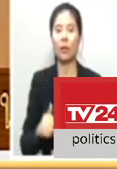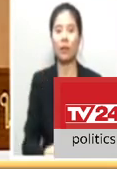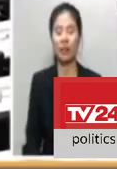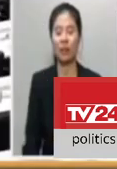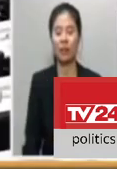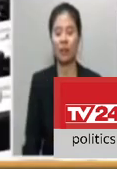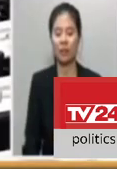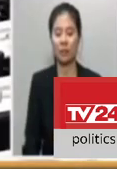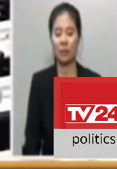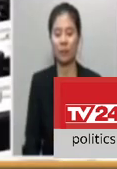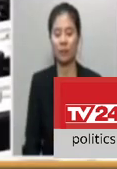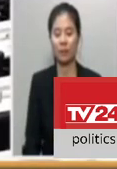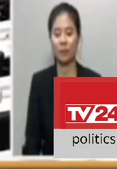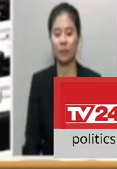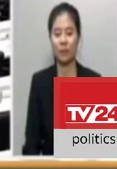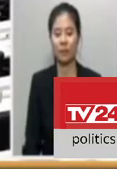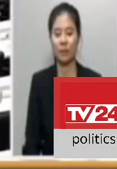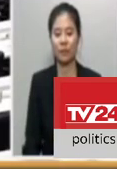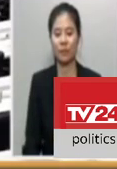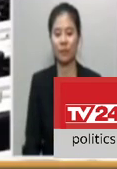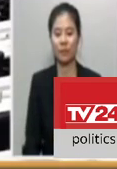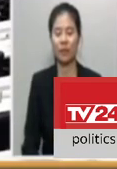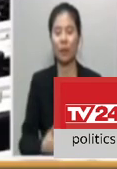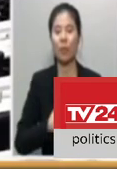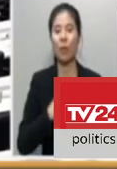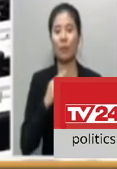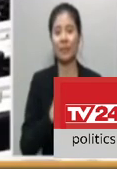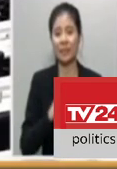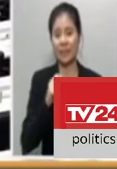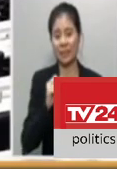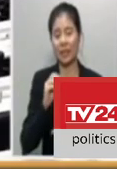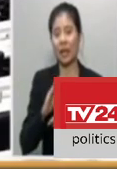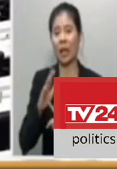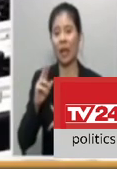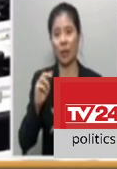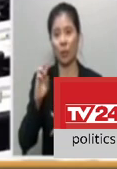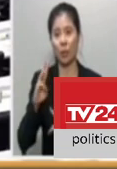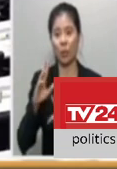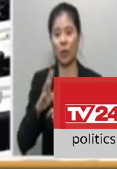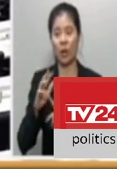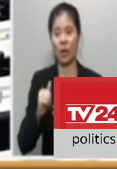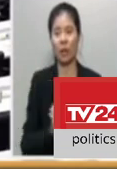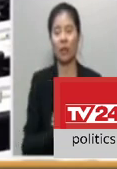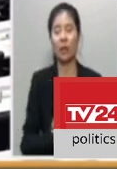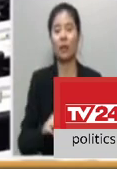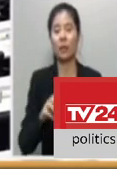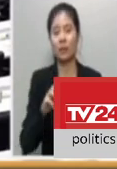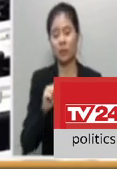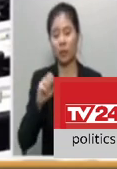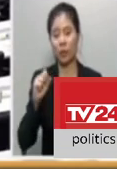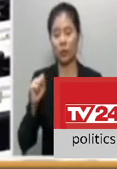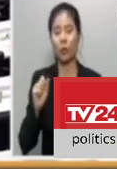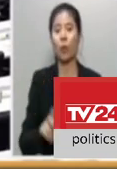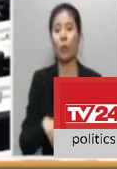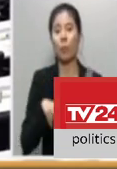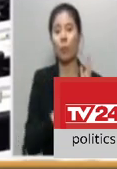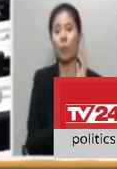ครับเปลี่ยนท่านประธานที่เคารพผมนายอนวาสาและสมาชิกสภาผู้แทนราษฎรจังหวัดปัตตานีพรรคประชาธิปั